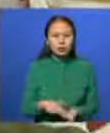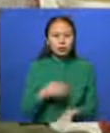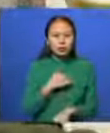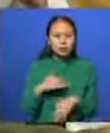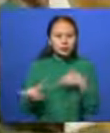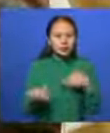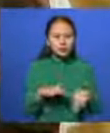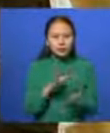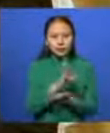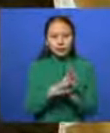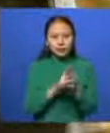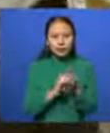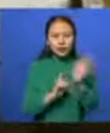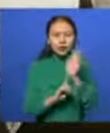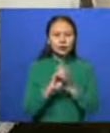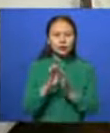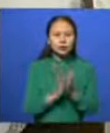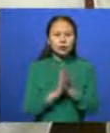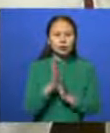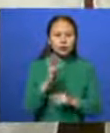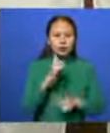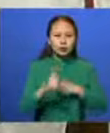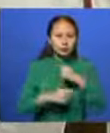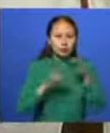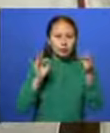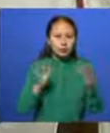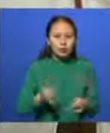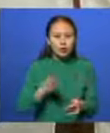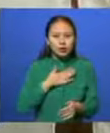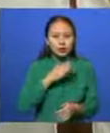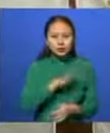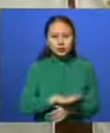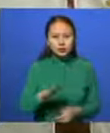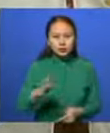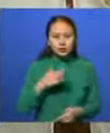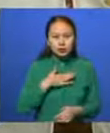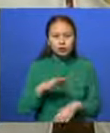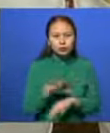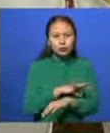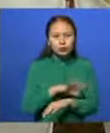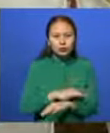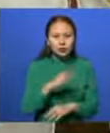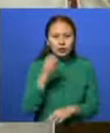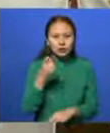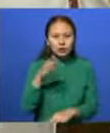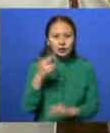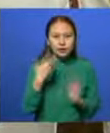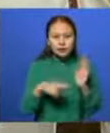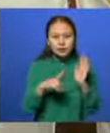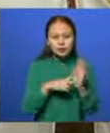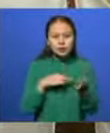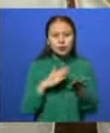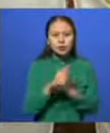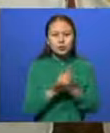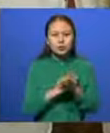етуде. Себебі кенегер ойсы қалың бұқараны қамтиды. Бұлар біздің балаларымыз, біздің күйелеріміз. Мен шахтада 37 жыл жұмыс